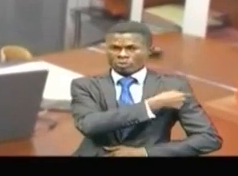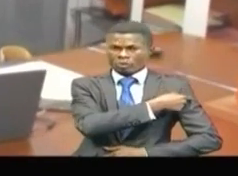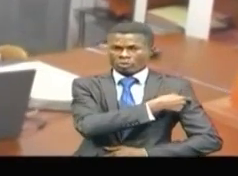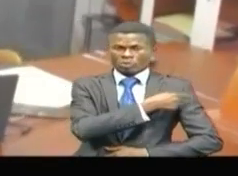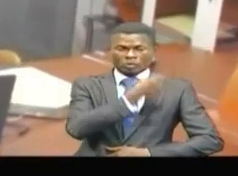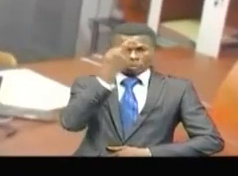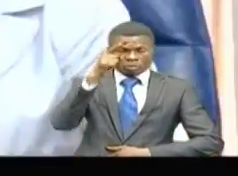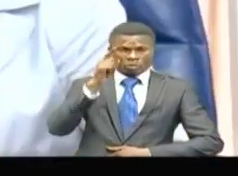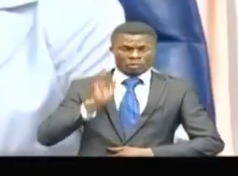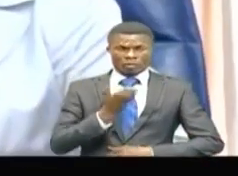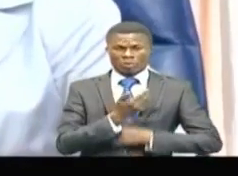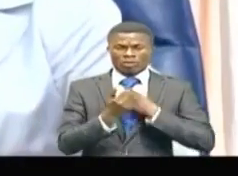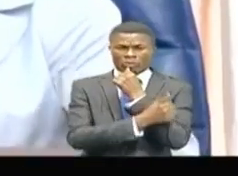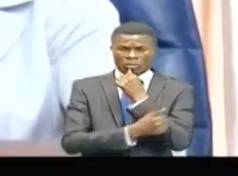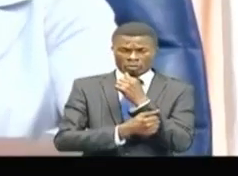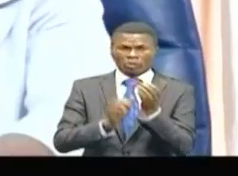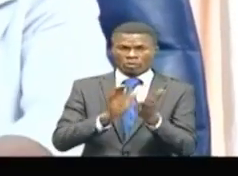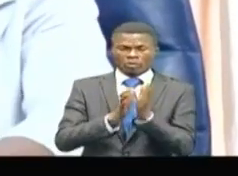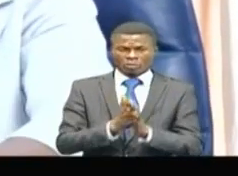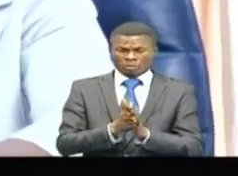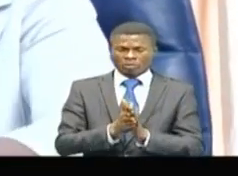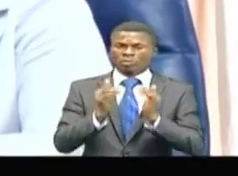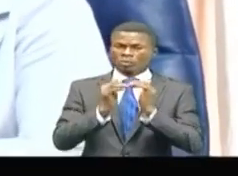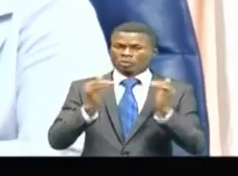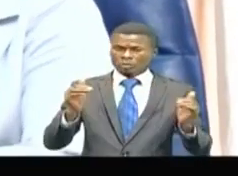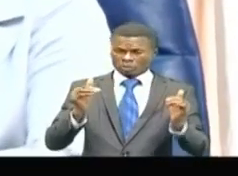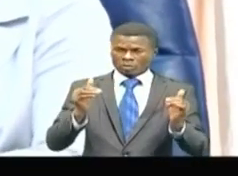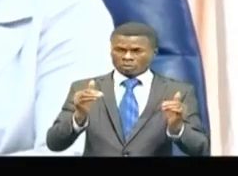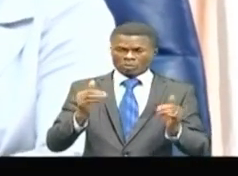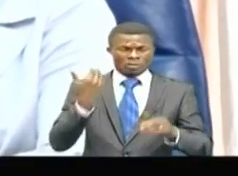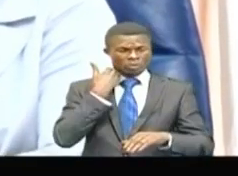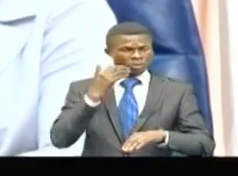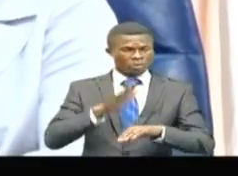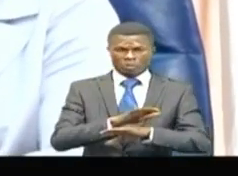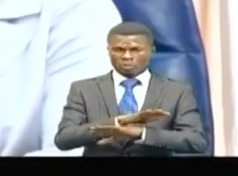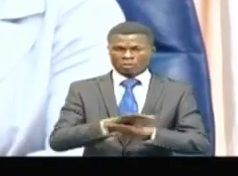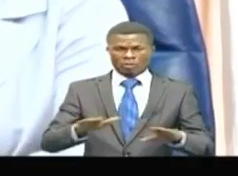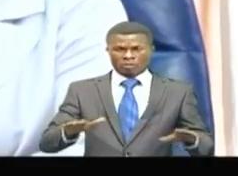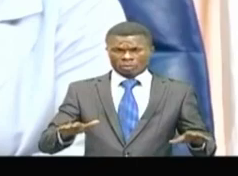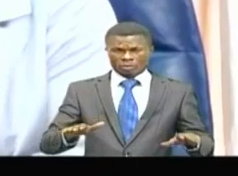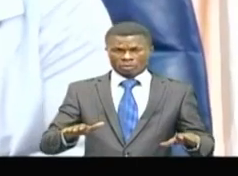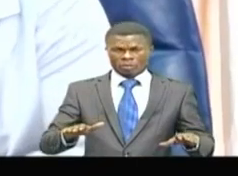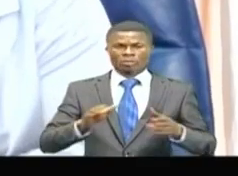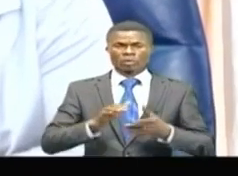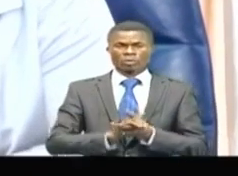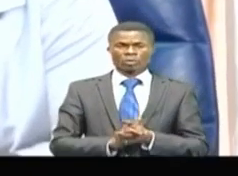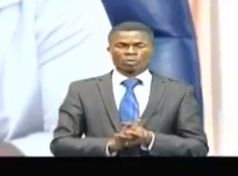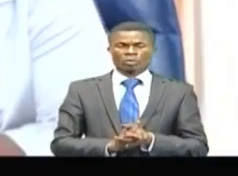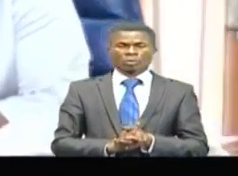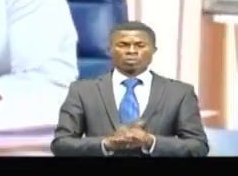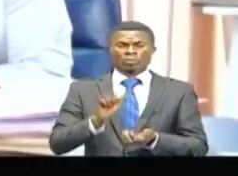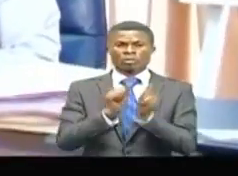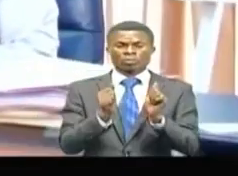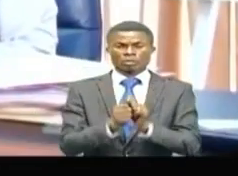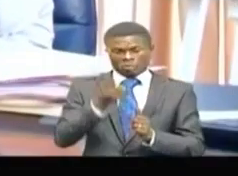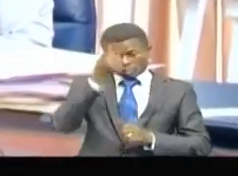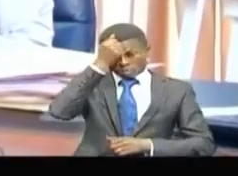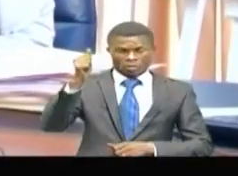que notre pays parvienne à maîtriser totalement cette pandémie. En ce qui concerne la grève des